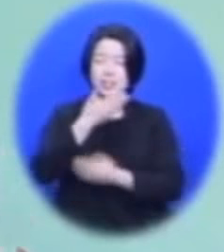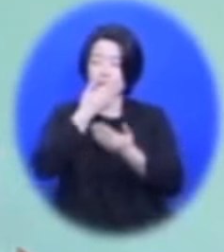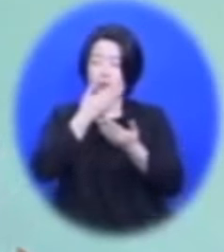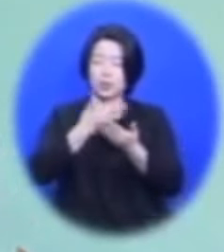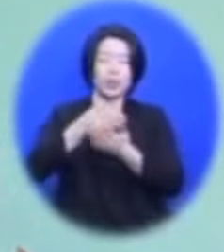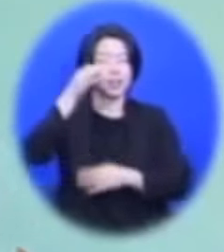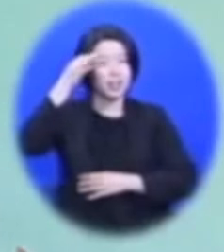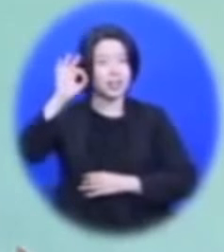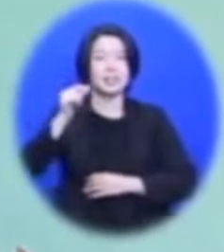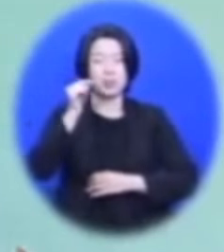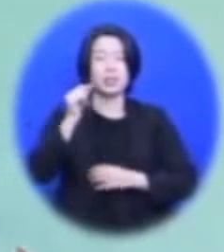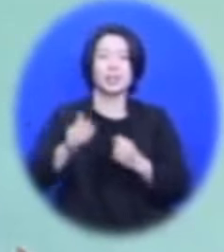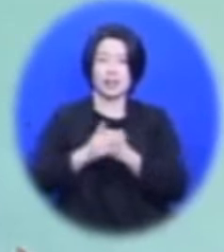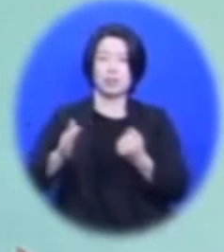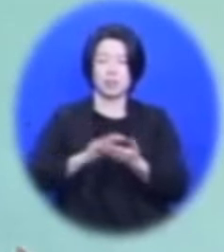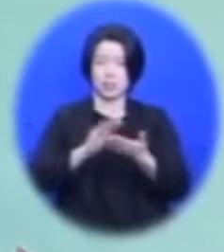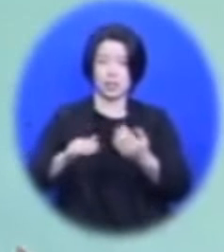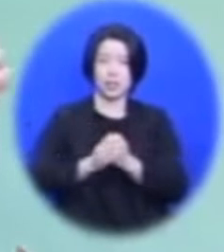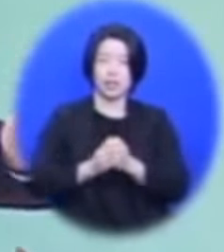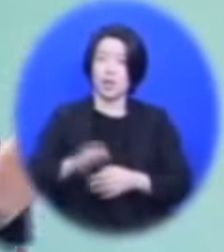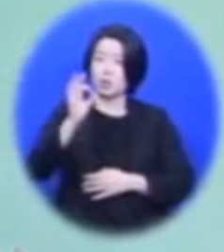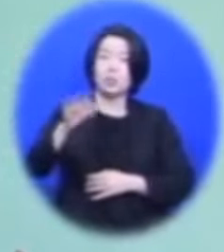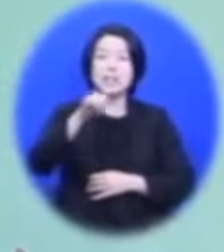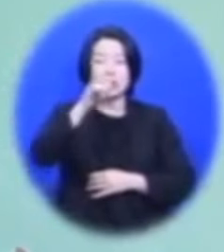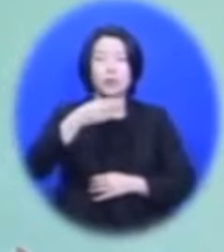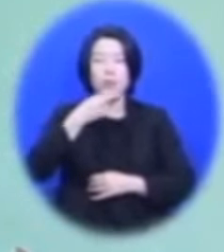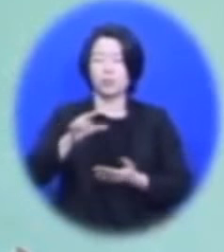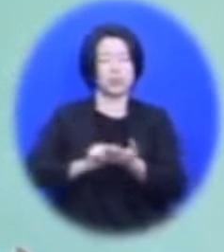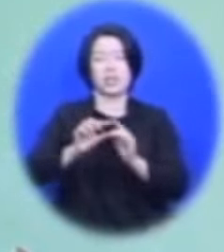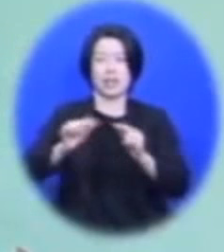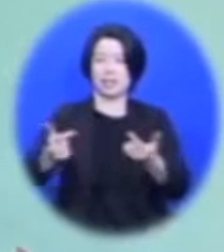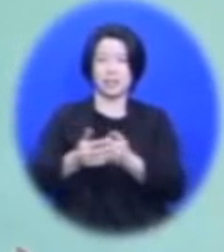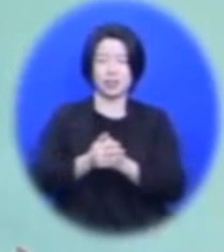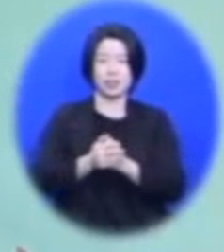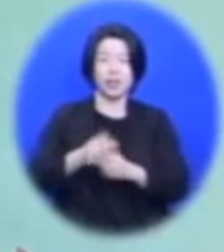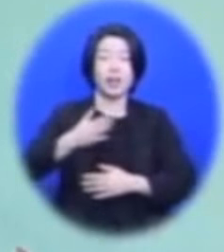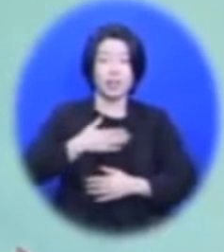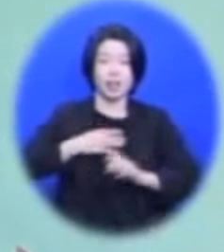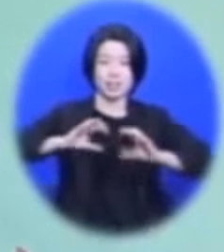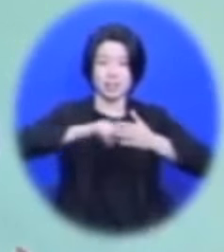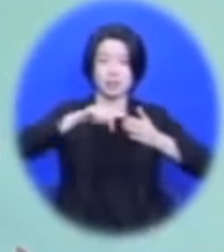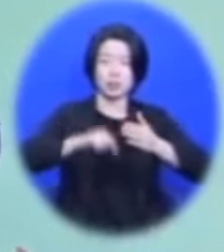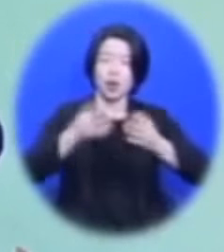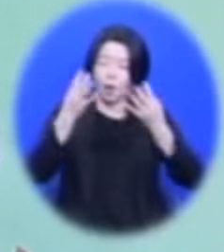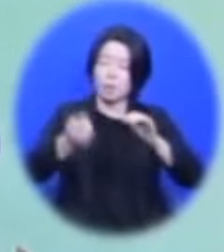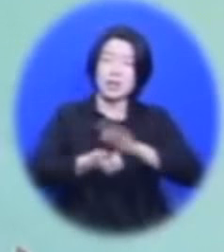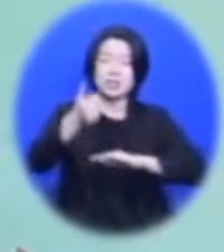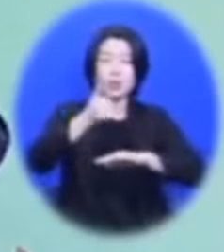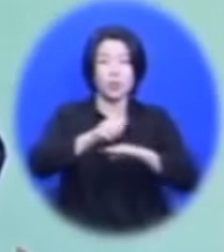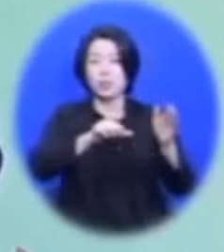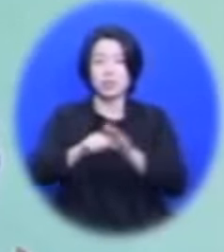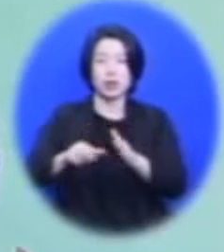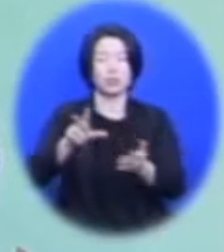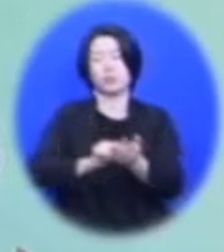깨닫지 못해서 그런 거지. 돈이 있고 없고가 문제가 아니에요. 내가 세상에서 얼마나 성공했냐 실패했냐도